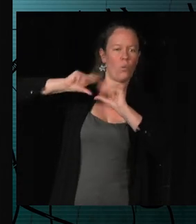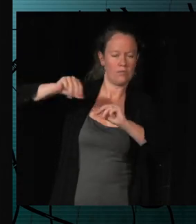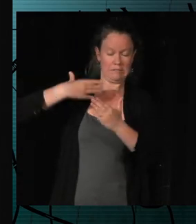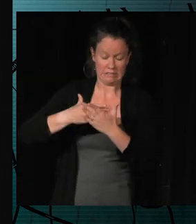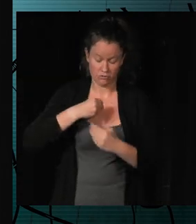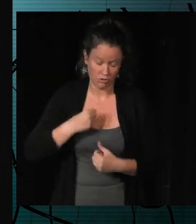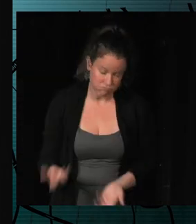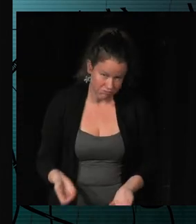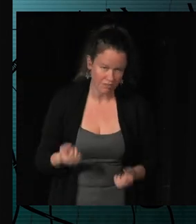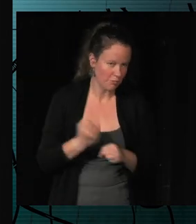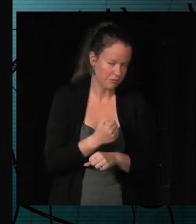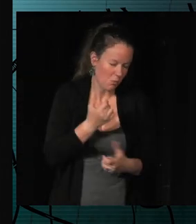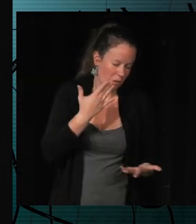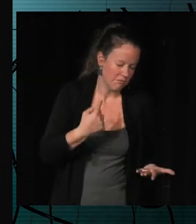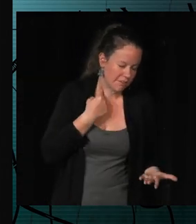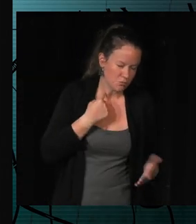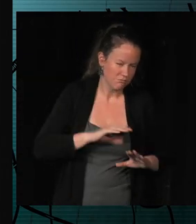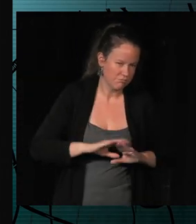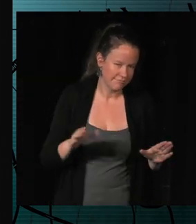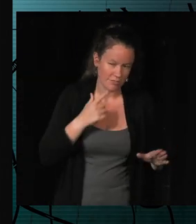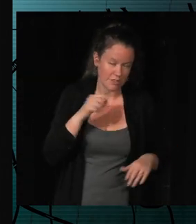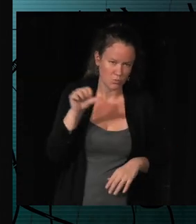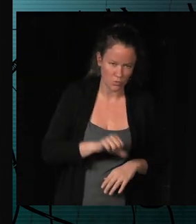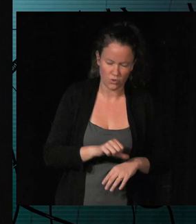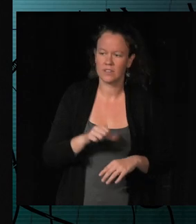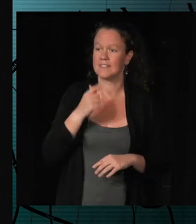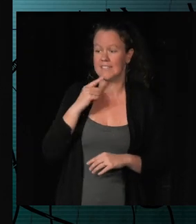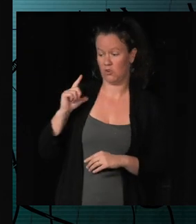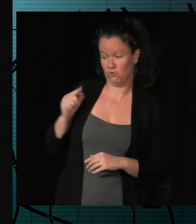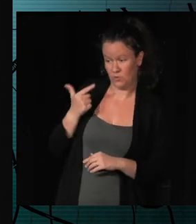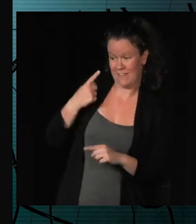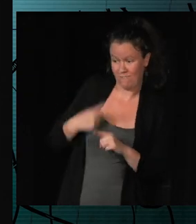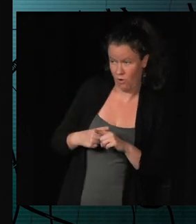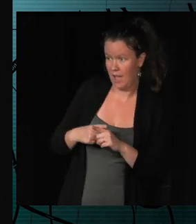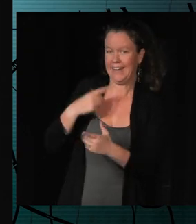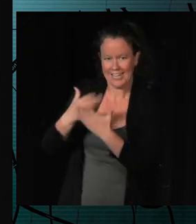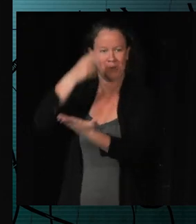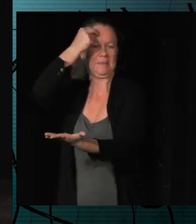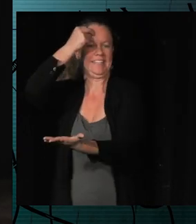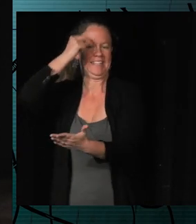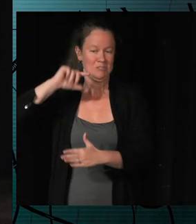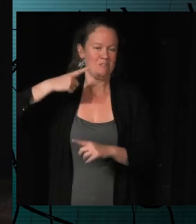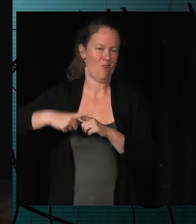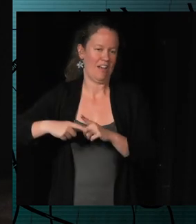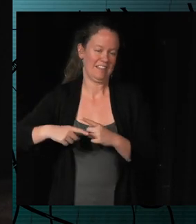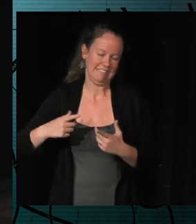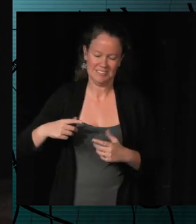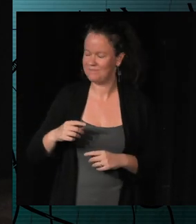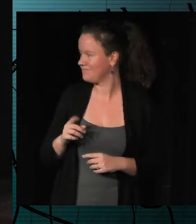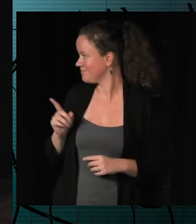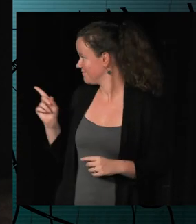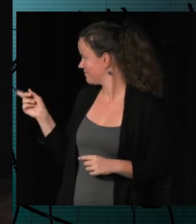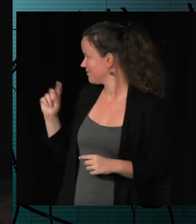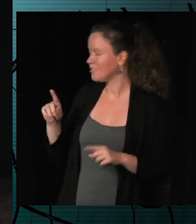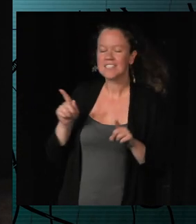pas faire mais du coup quand on voit le film un peu deux fois de suite là ça rentre mais faut le voir deux fois de suite et ça fait un peu tu sais comme les les boss qui font le leur